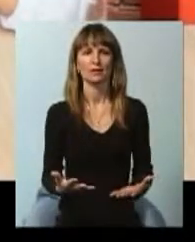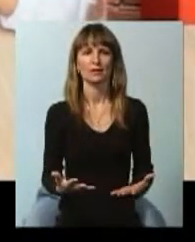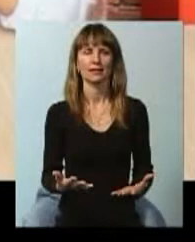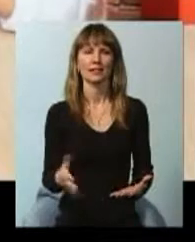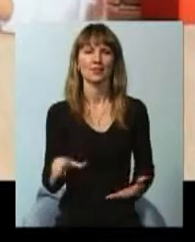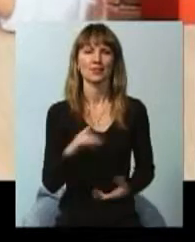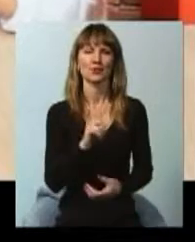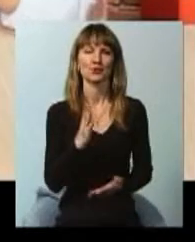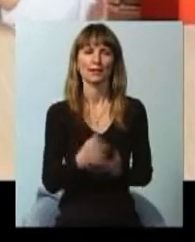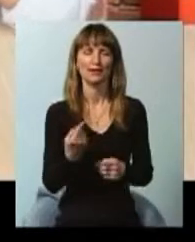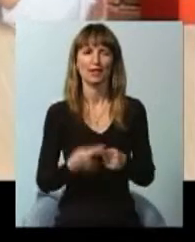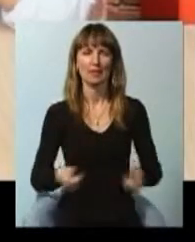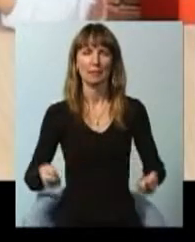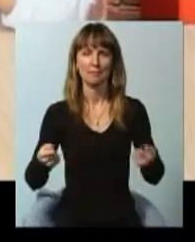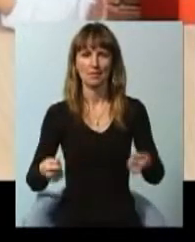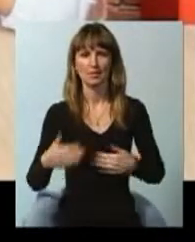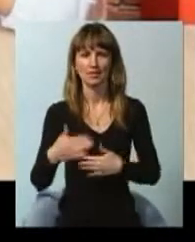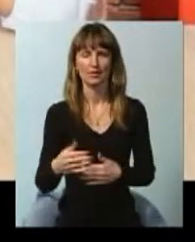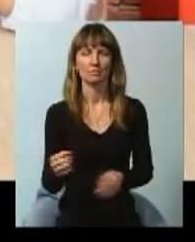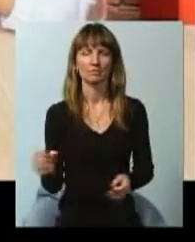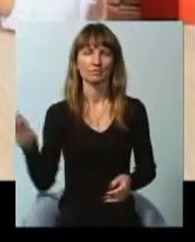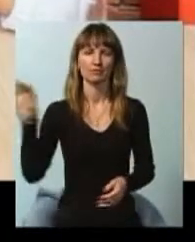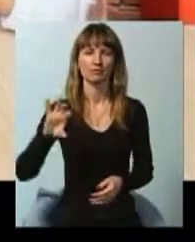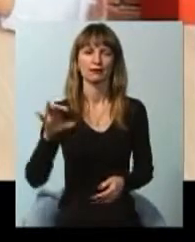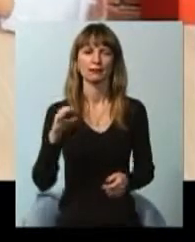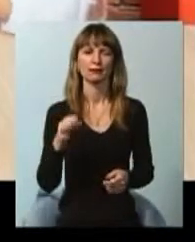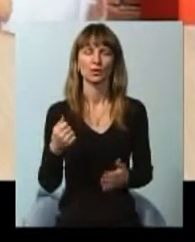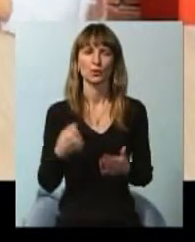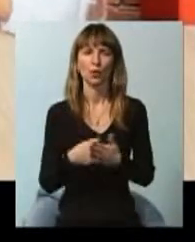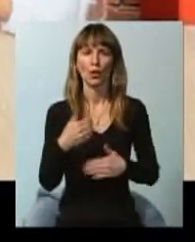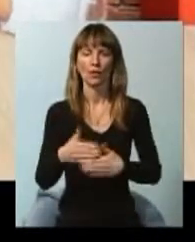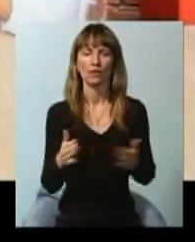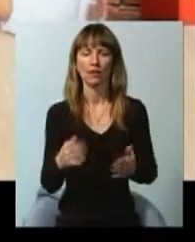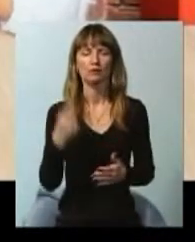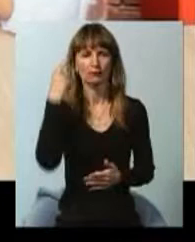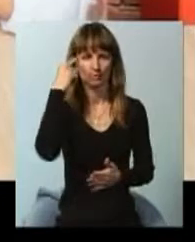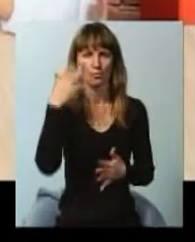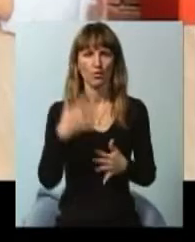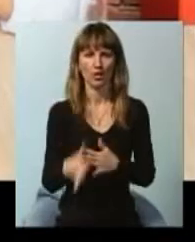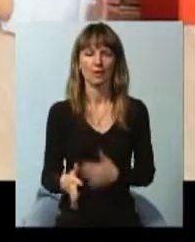що є у цій мисочці, ви висипаєте сюди до контейнеру. Добре, зрозуміло?